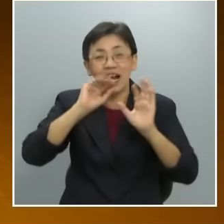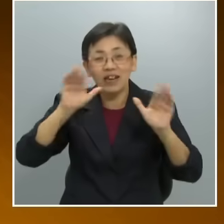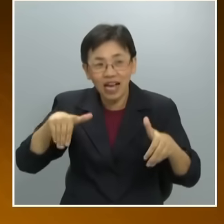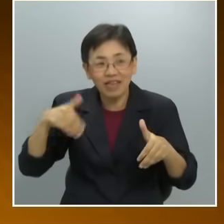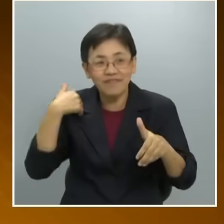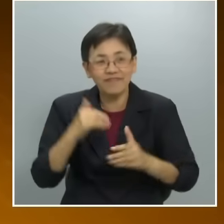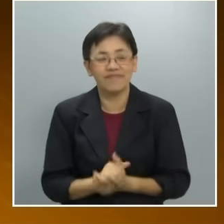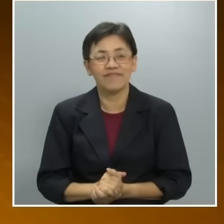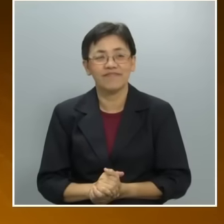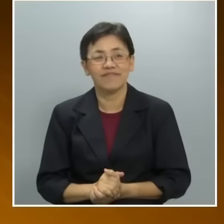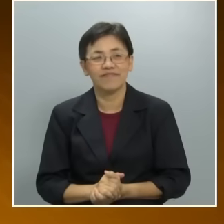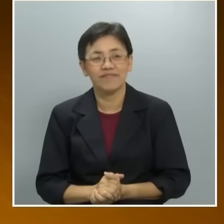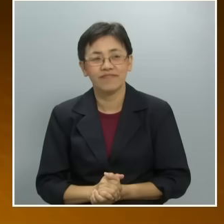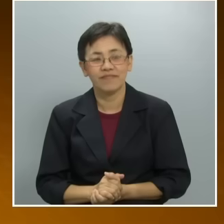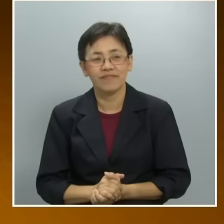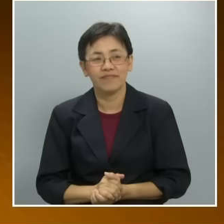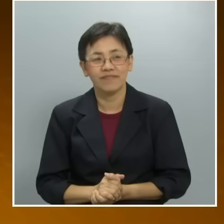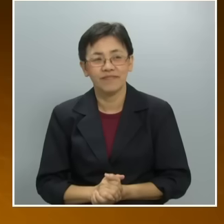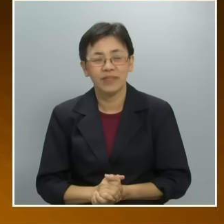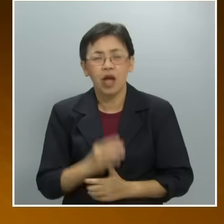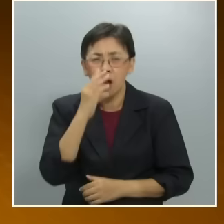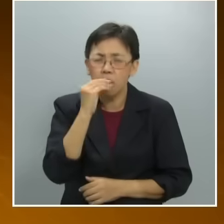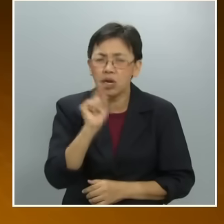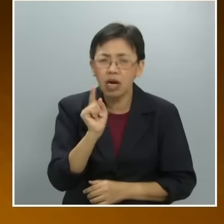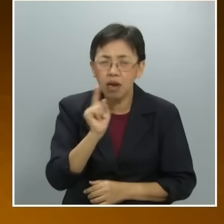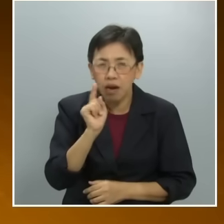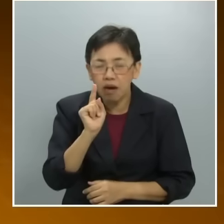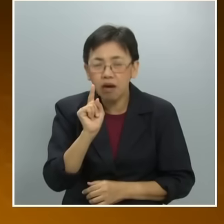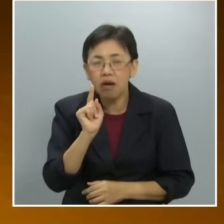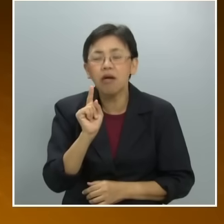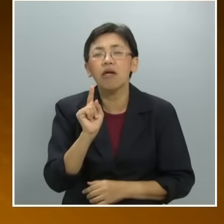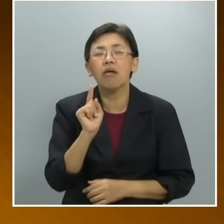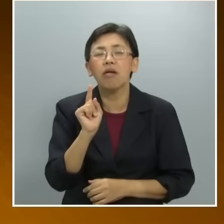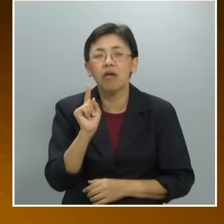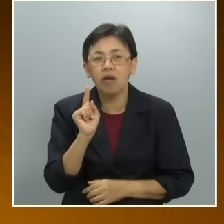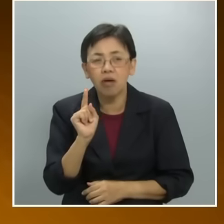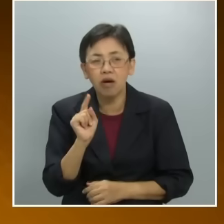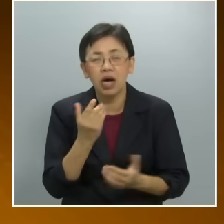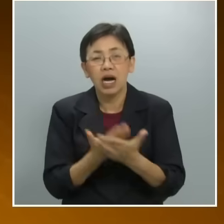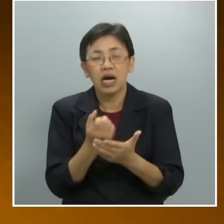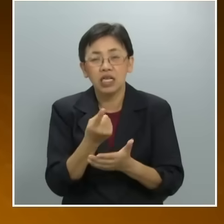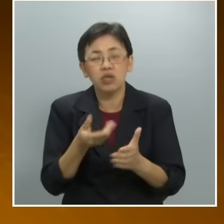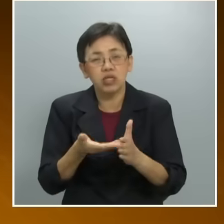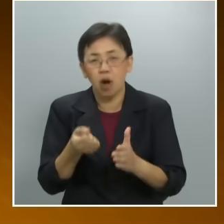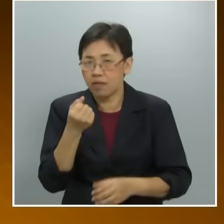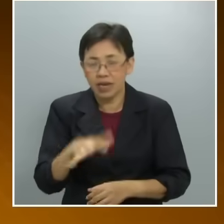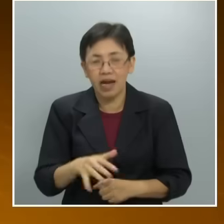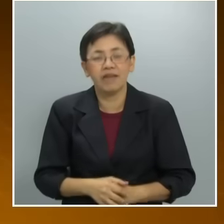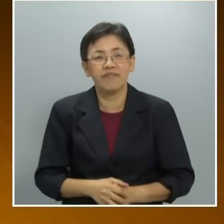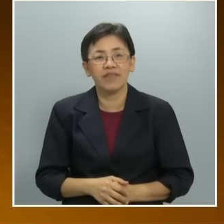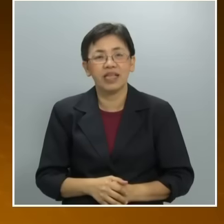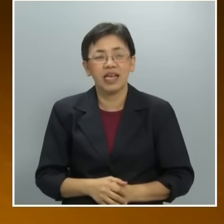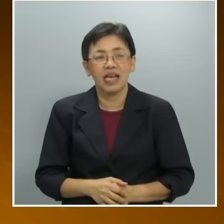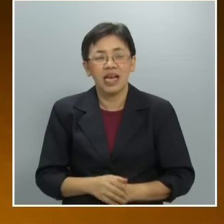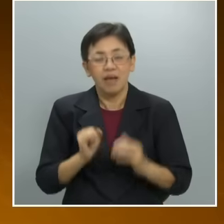นายกน ะ รวมถึงประเด็นที่เน้นย้ำโครงสร้างหลักก็คือถอนเป็นเงินสดไปใช้เนี่ยไม่ได้ใช้ข้ามจังหวัด